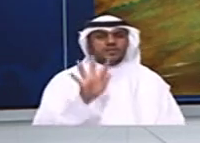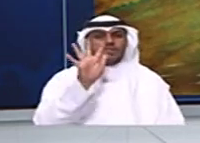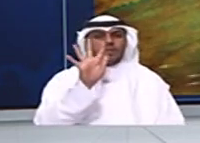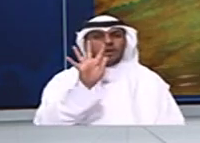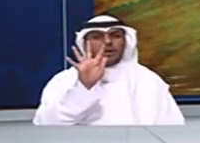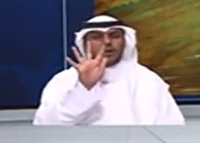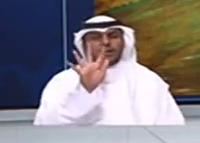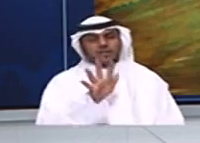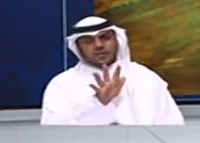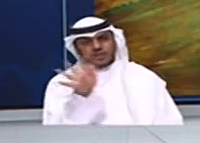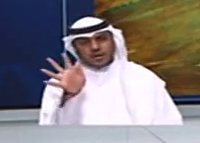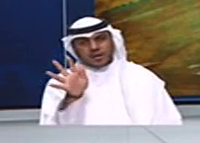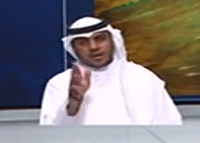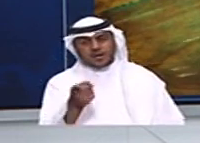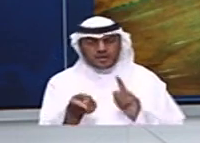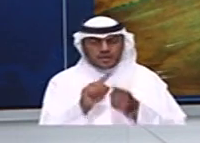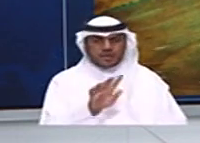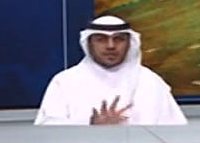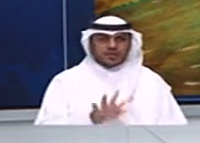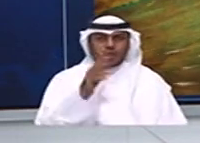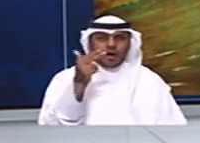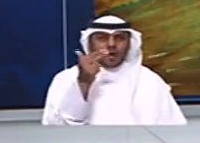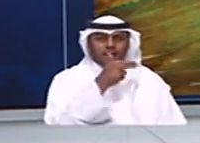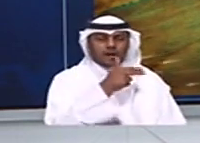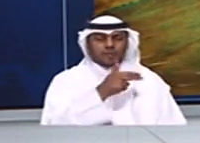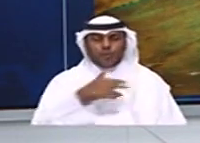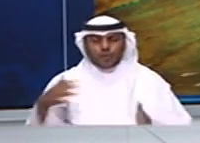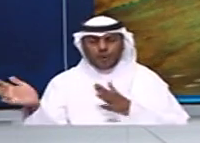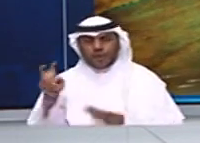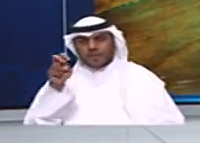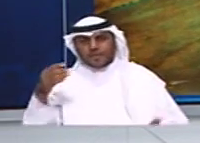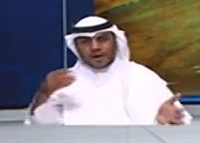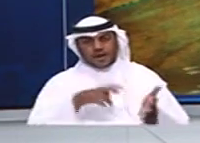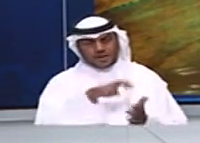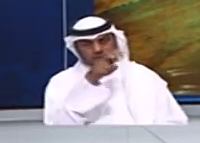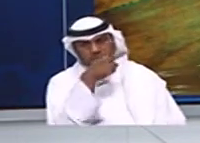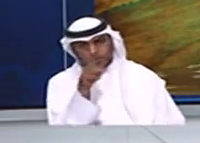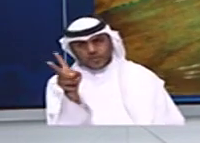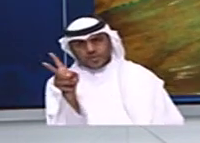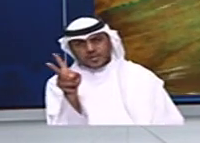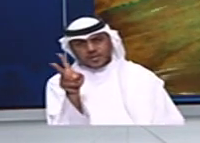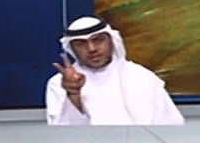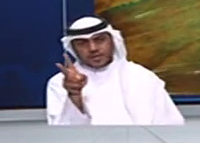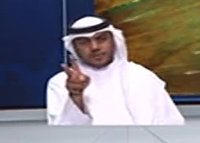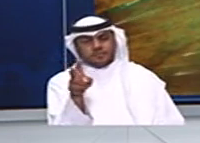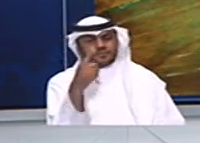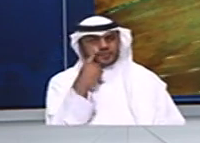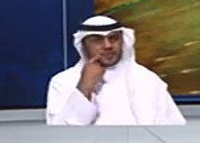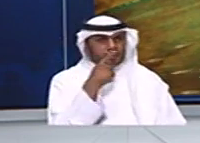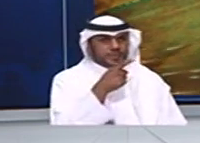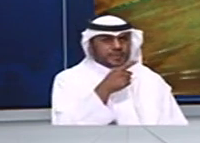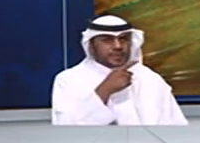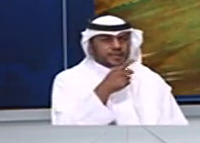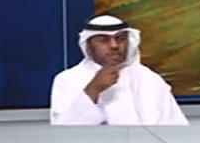غربية خفيفة إلى معتدلة السرعة تتراوح سرعتها ما بين 8 إلى 28 كيلومتر في الساعة. درجات الحرارة العظمى المتوقع في